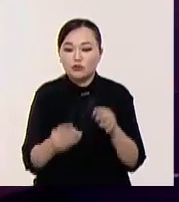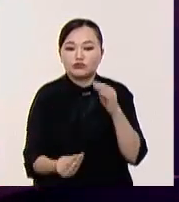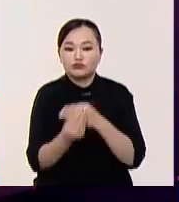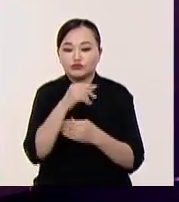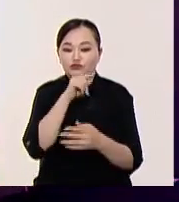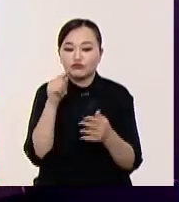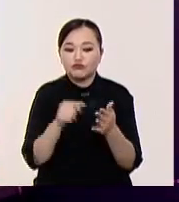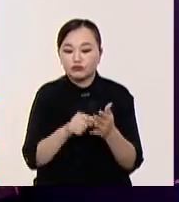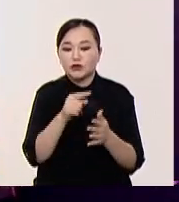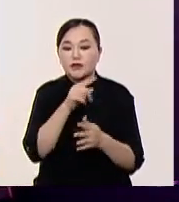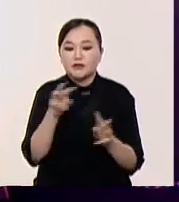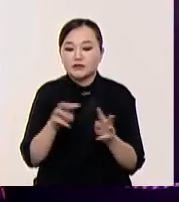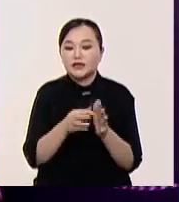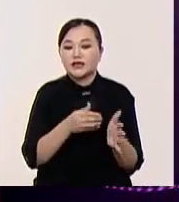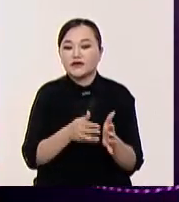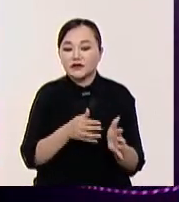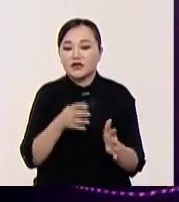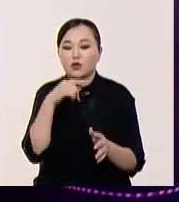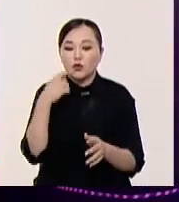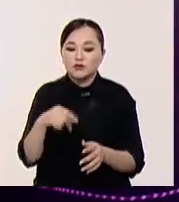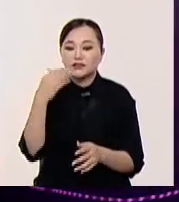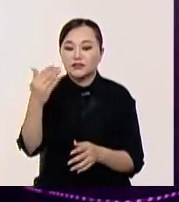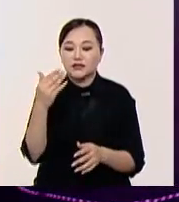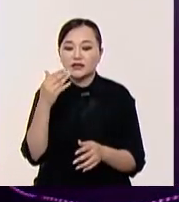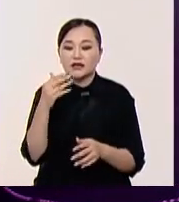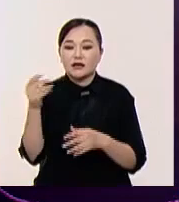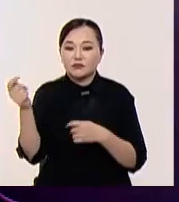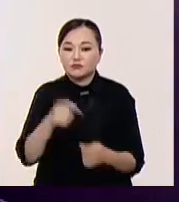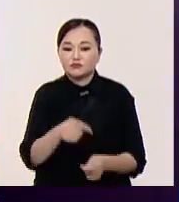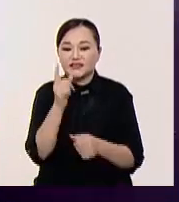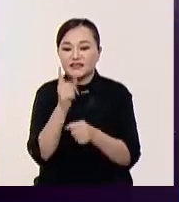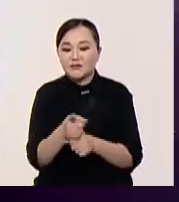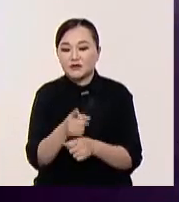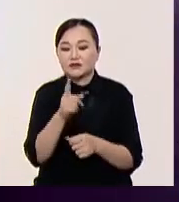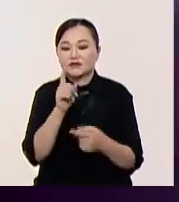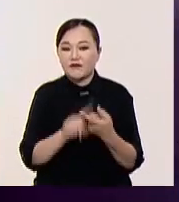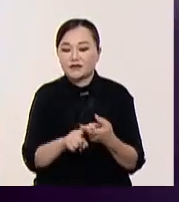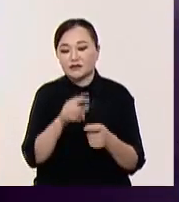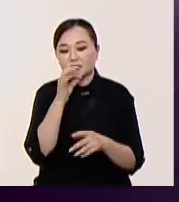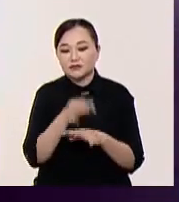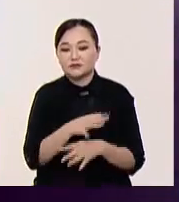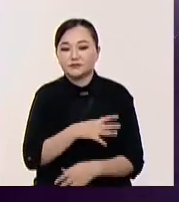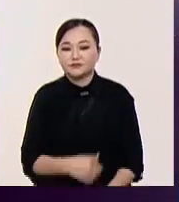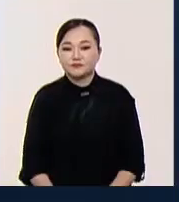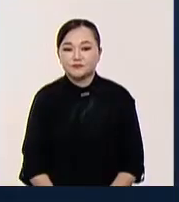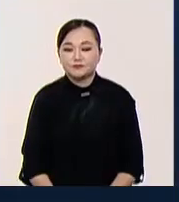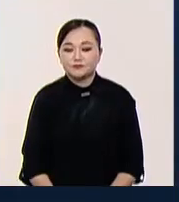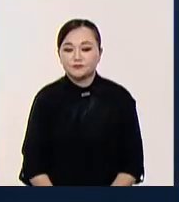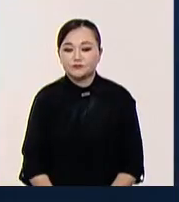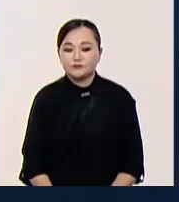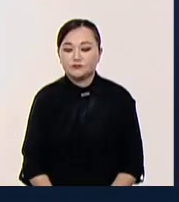сауалға министр өнімнің жетіспеушілігі Ресей тарапынан қант экспортына тыйым салынуымен байланысты деген екен.